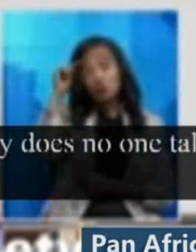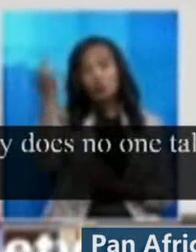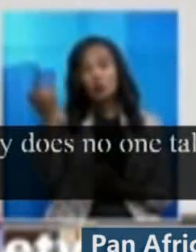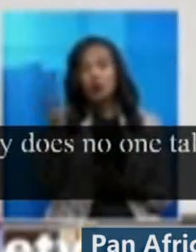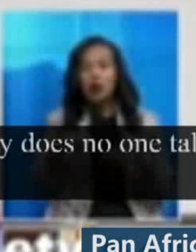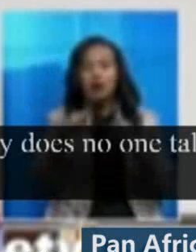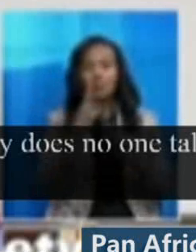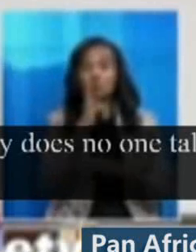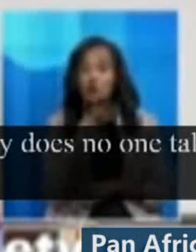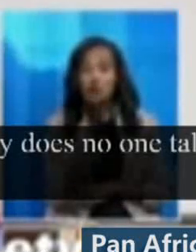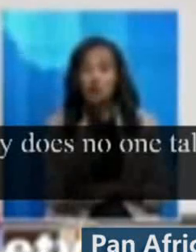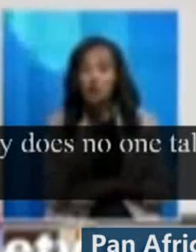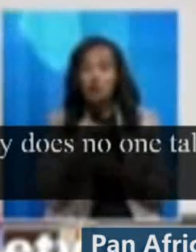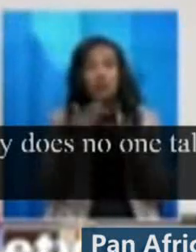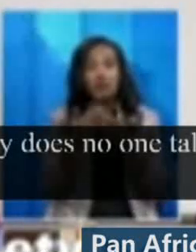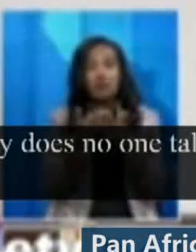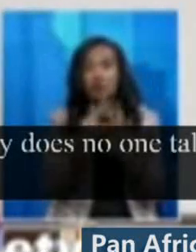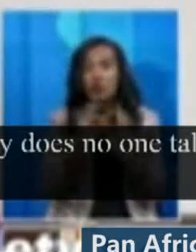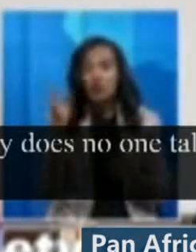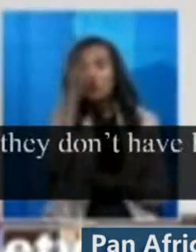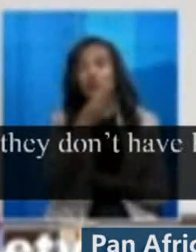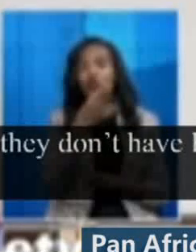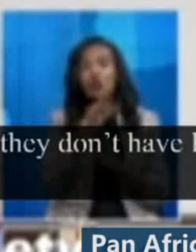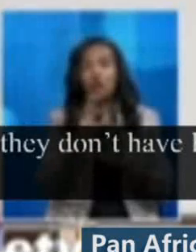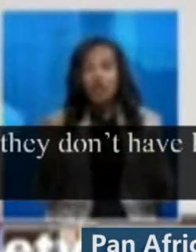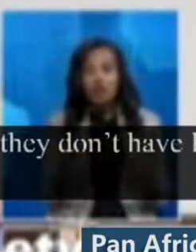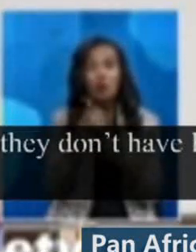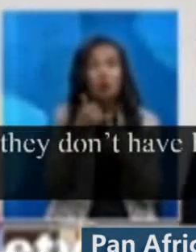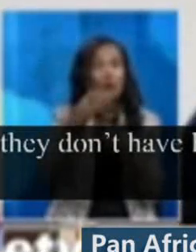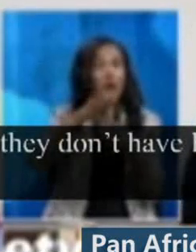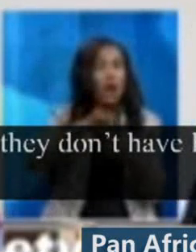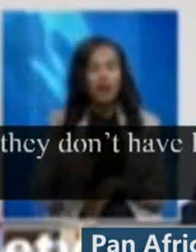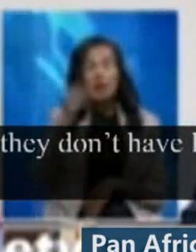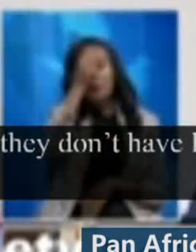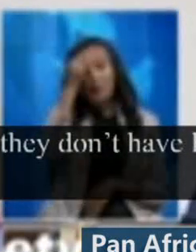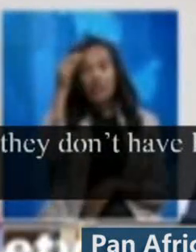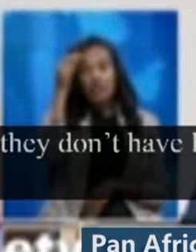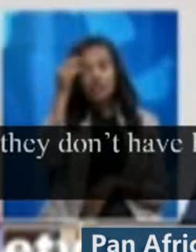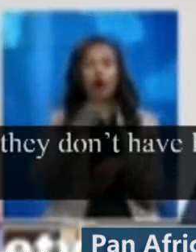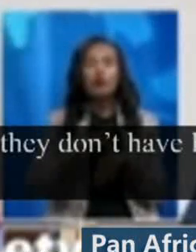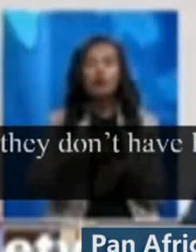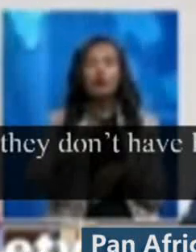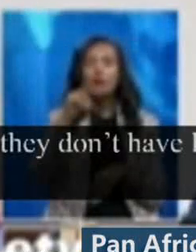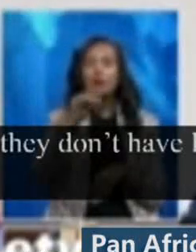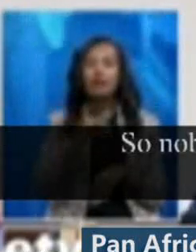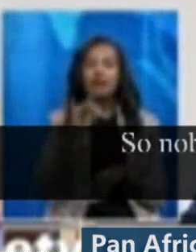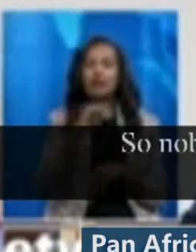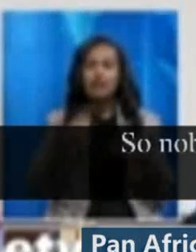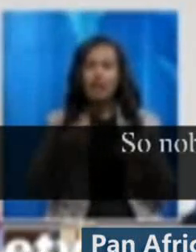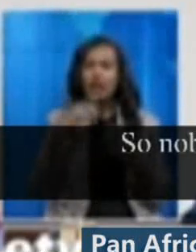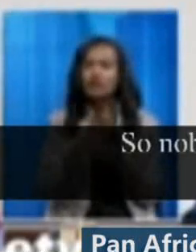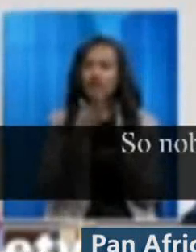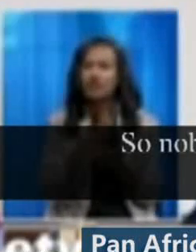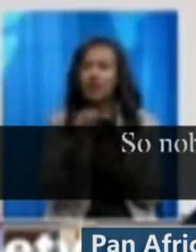ለምን እነሱ ጥቁሮች ናቸው አርሶ አደሮች ናቸው ምንም ገንዘብ የላቸው ፌስቡክ የላቸው ሎቢ አይቀጥሩ ምን ያስፈልጋ ስለነሱ